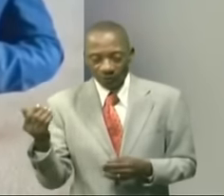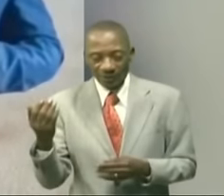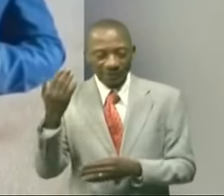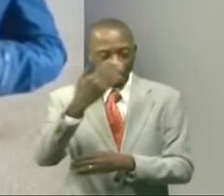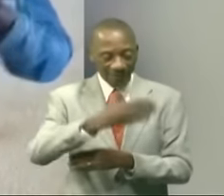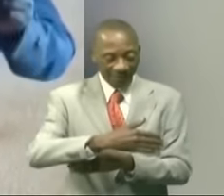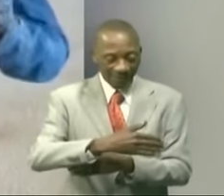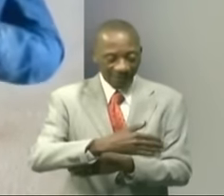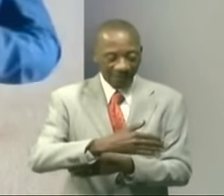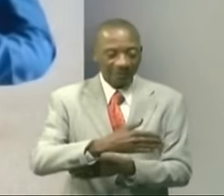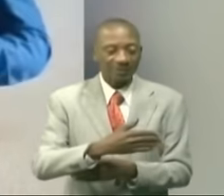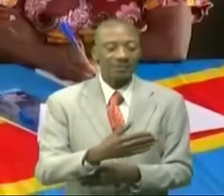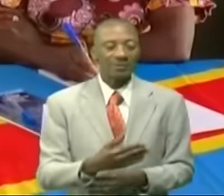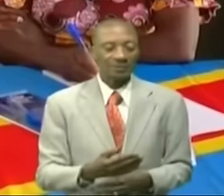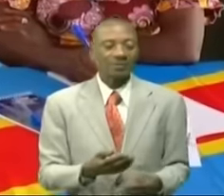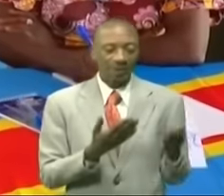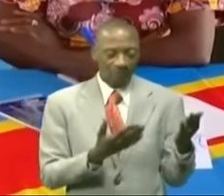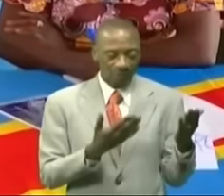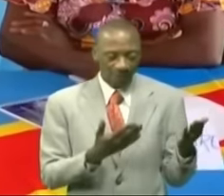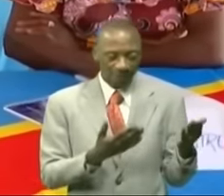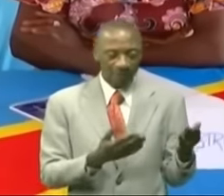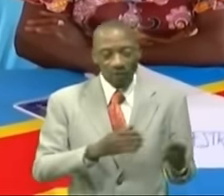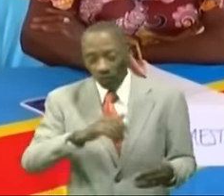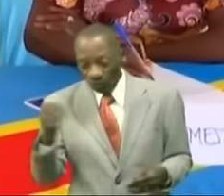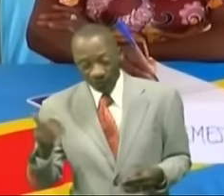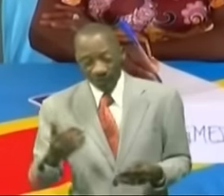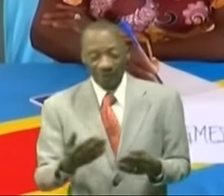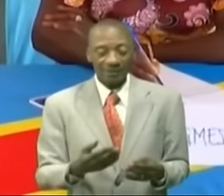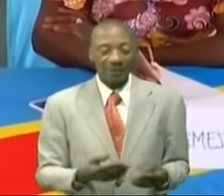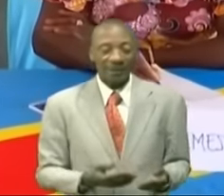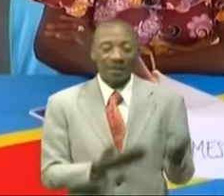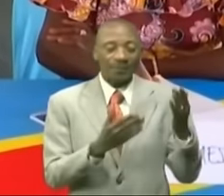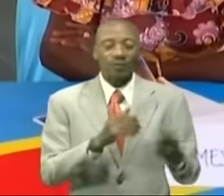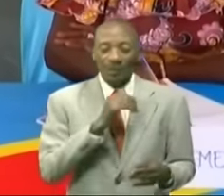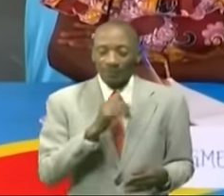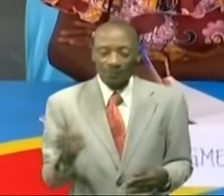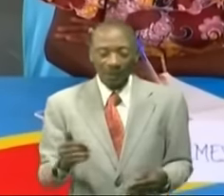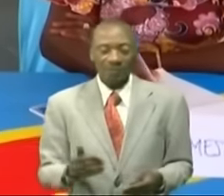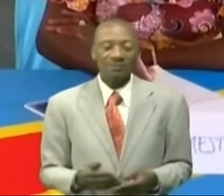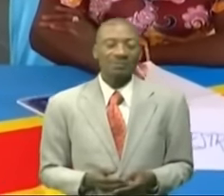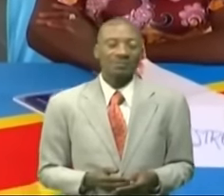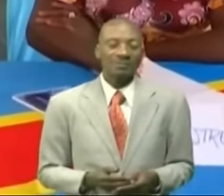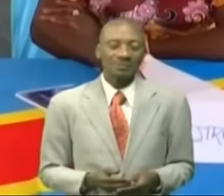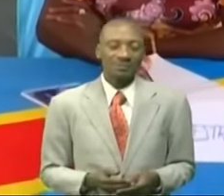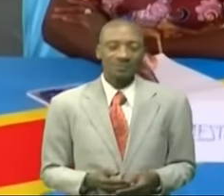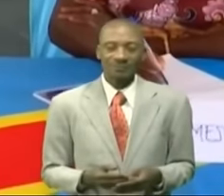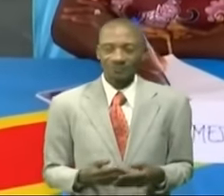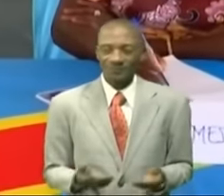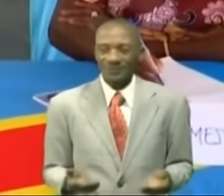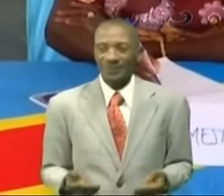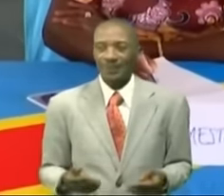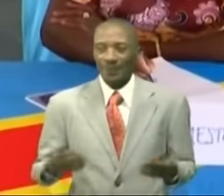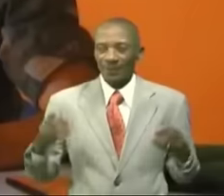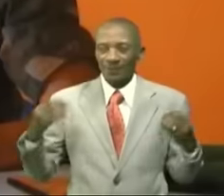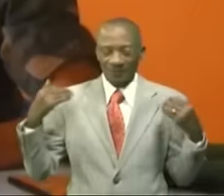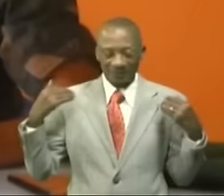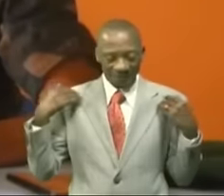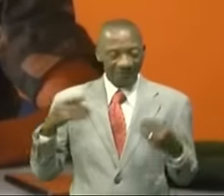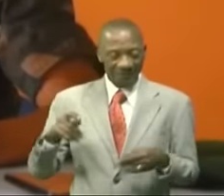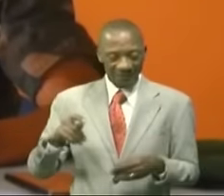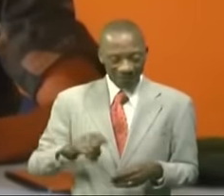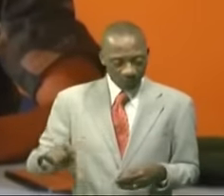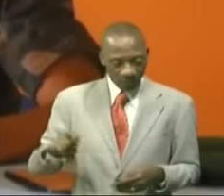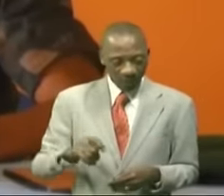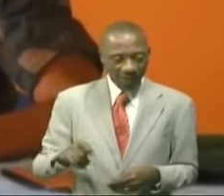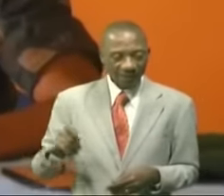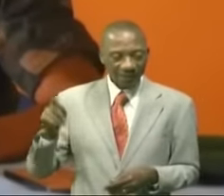policières illégales. Pour y parvenir, les administrateurs de territoire et les comités locaux de sécurité doivent faire